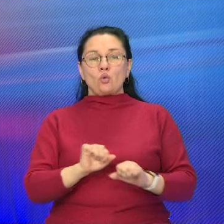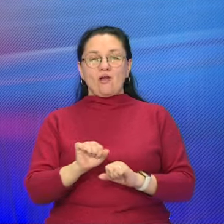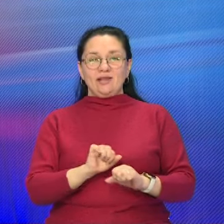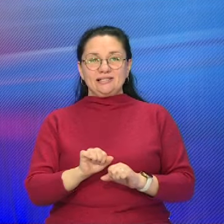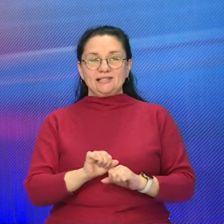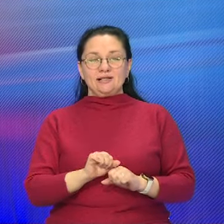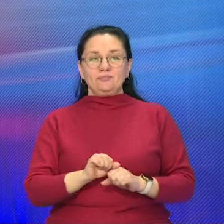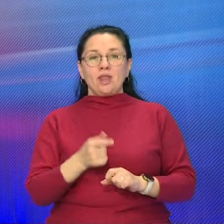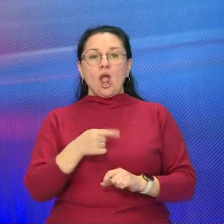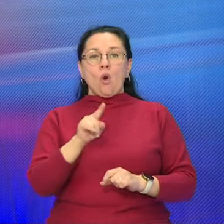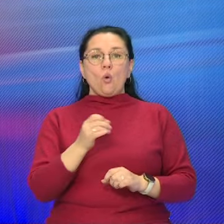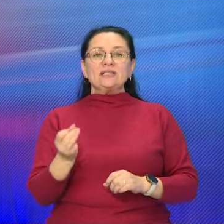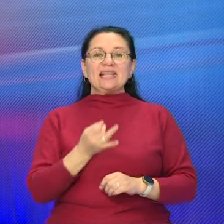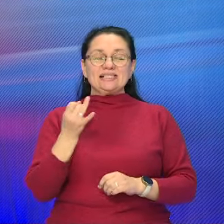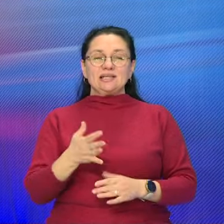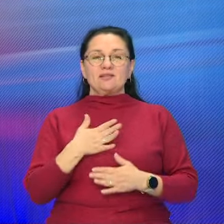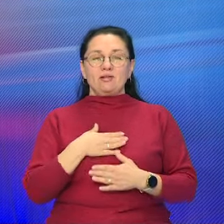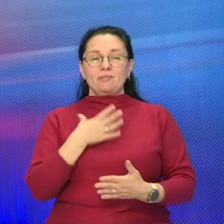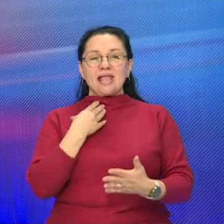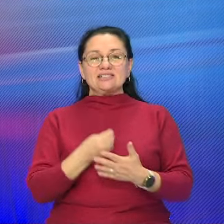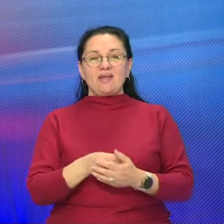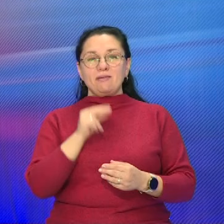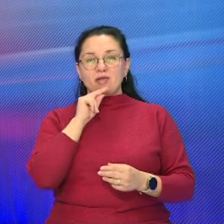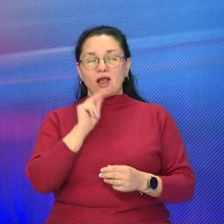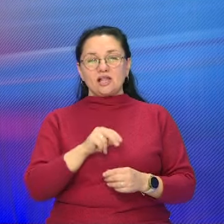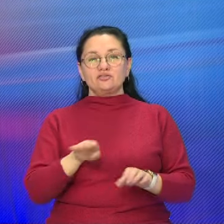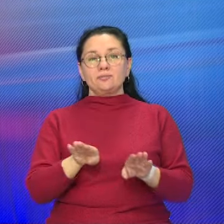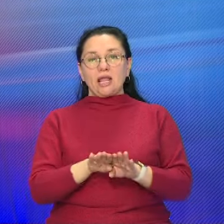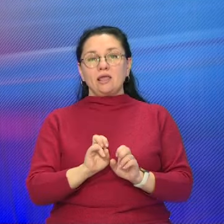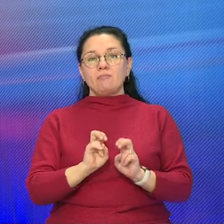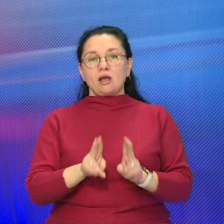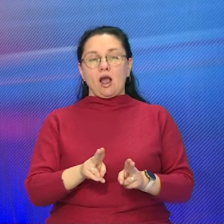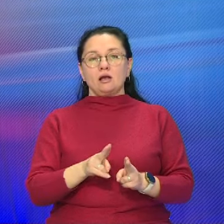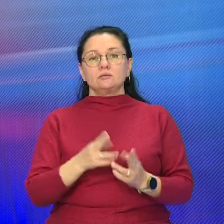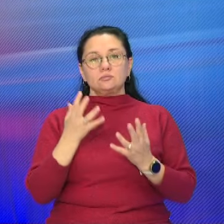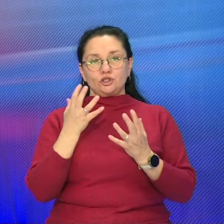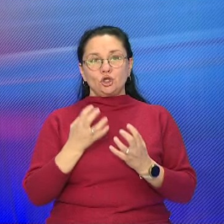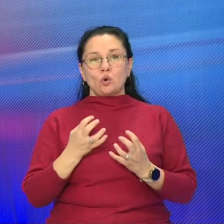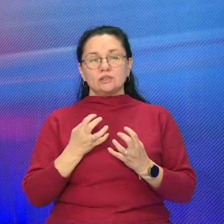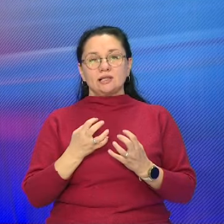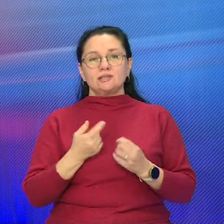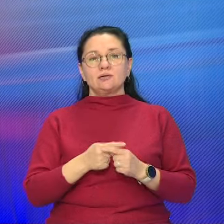Николаевич. Он меня заинтересовал своими качествами, такими как серьезность,